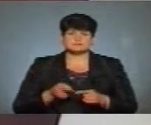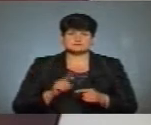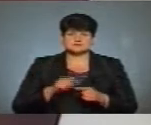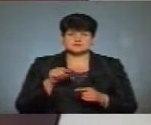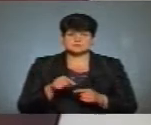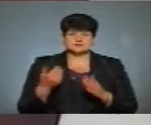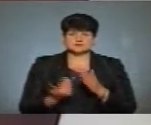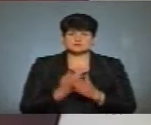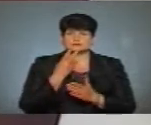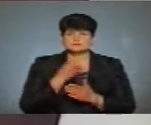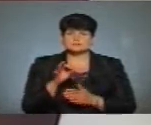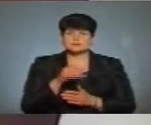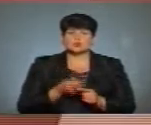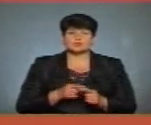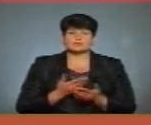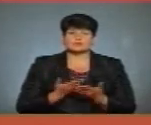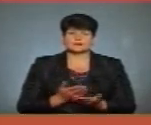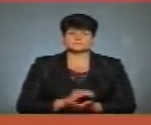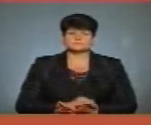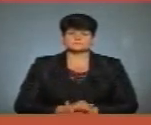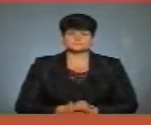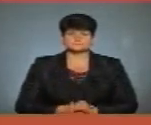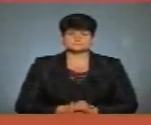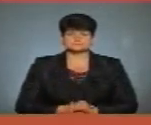випуску дивіться про таке.